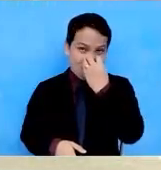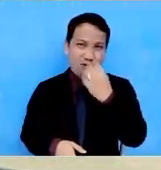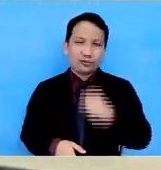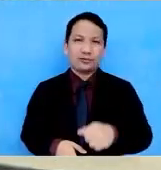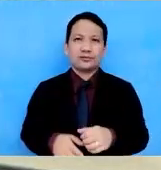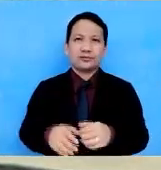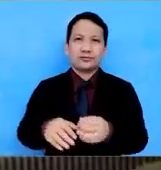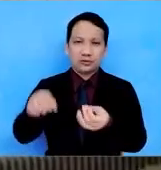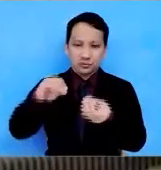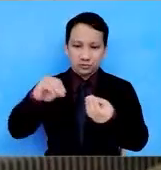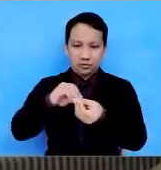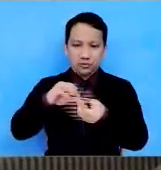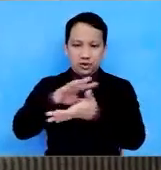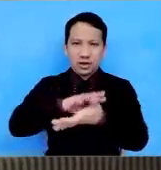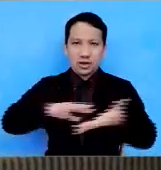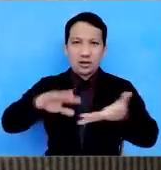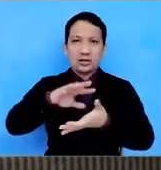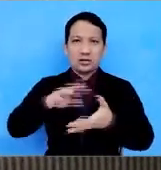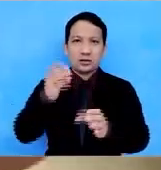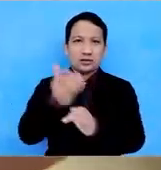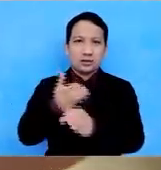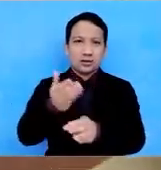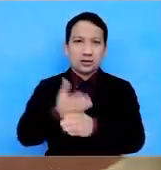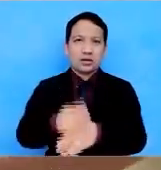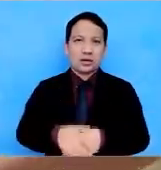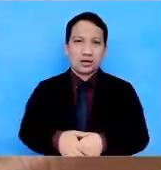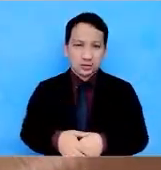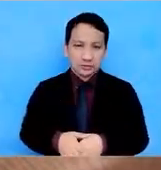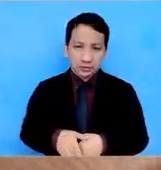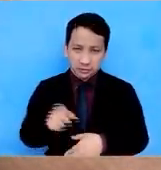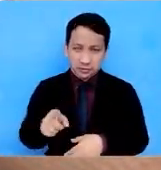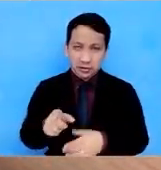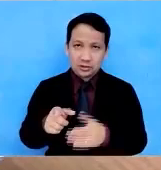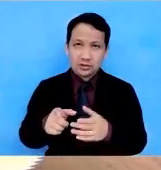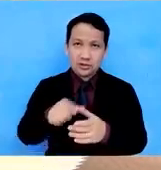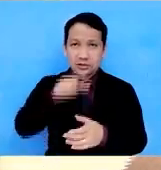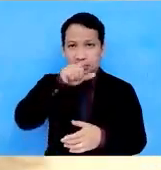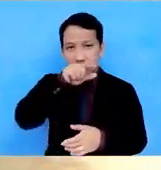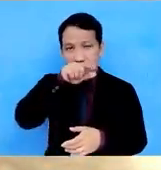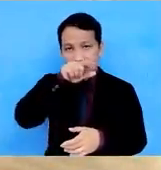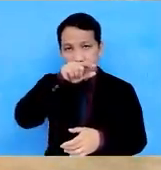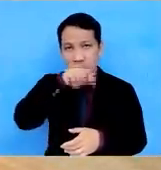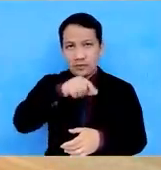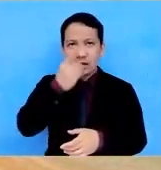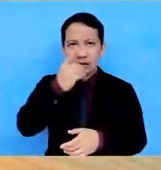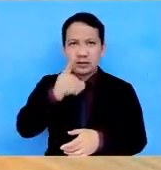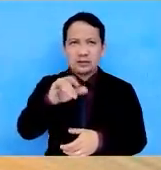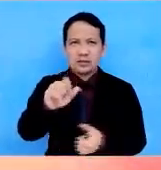kalawakan, sasakyan, at mga pato na inukit sa hulmahan.